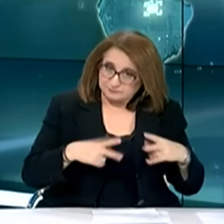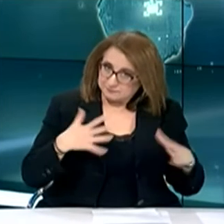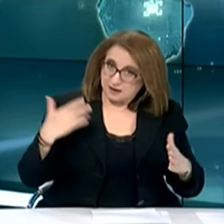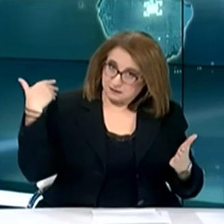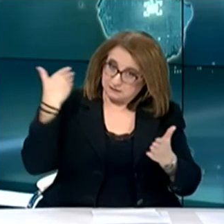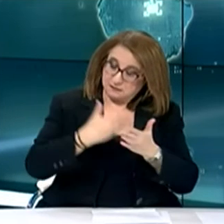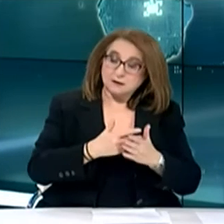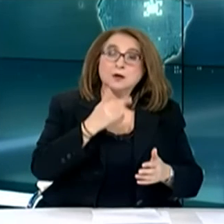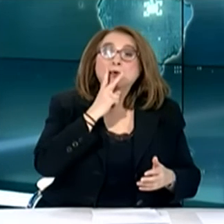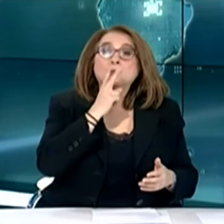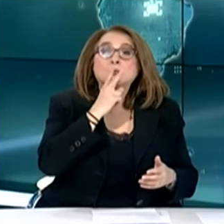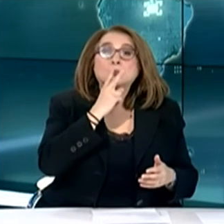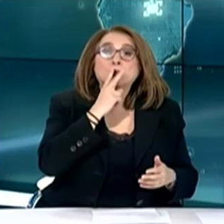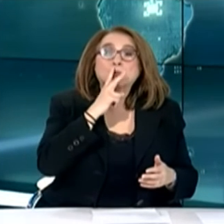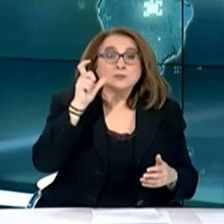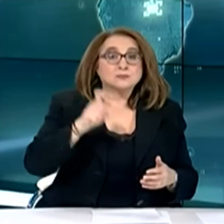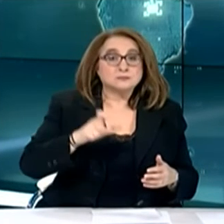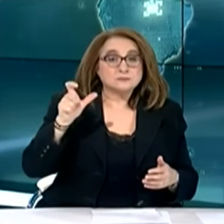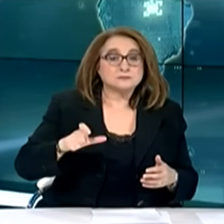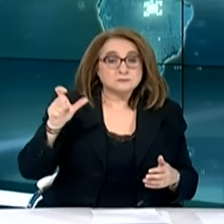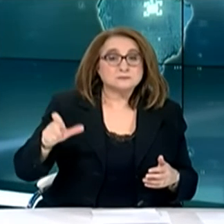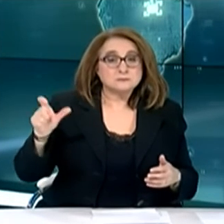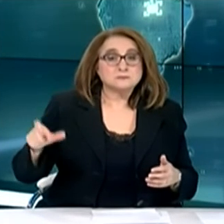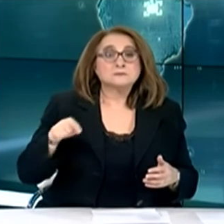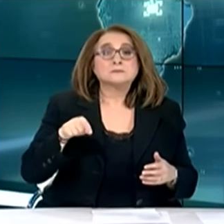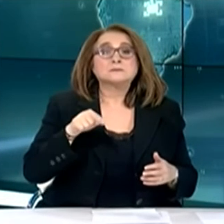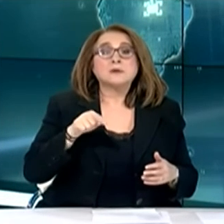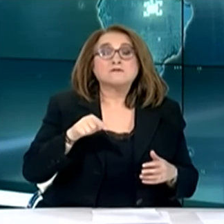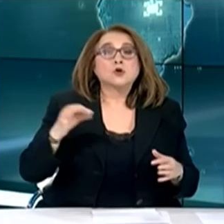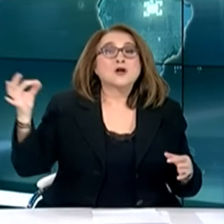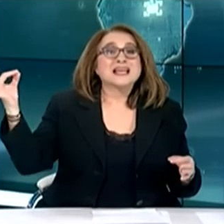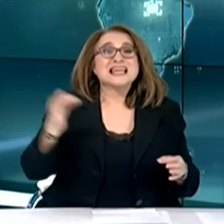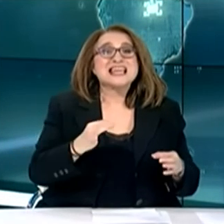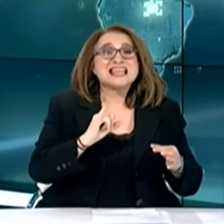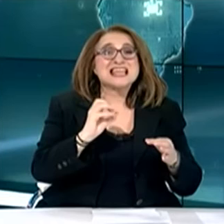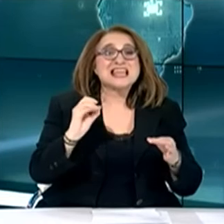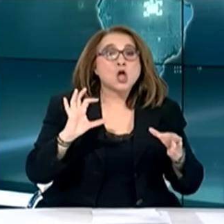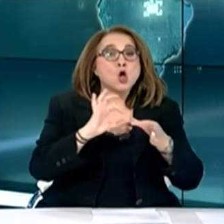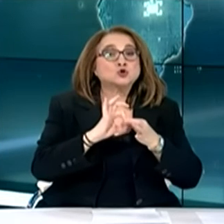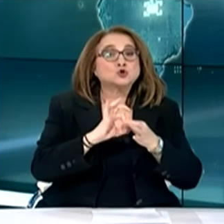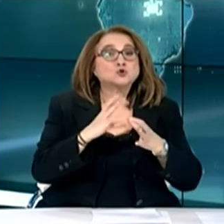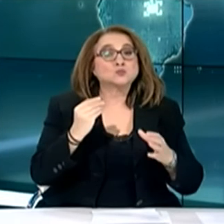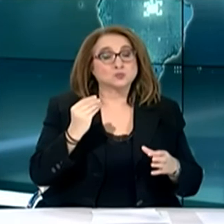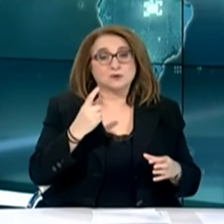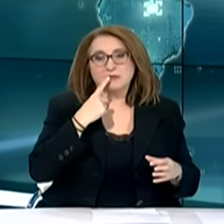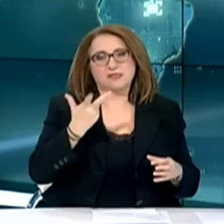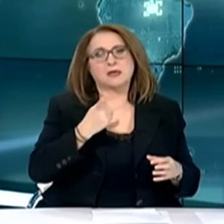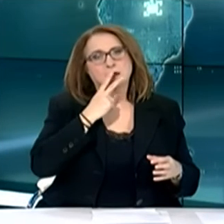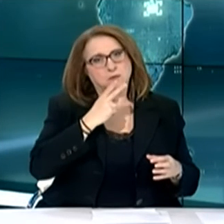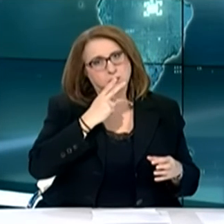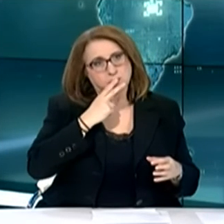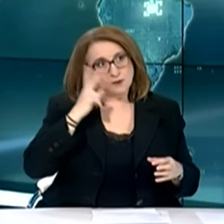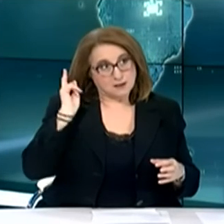καπνιστές υπερεκφράζουν αυτόν τον υποδοχέα με τον οποίο συνδέεται ο ιός. Δεν έχουμε δει δεδομένα ότι ο καπνιστής